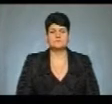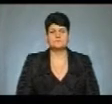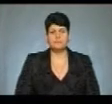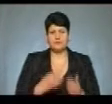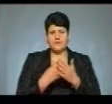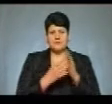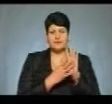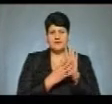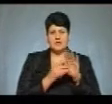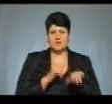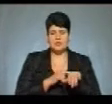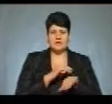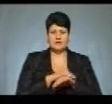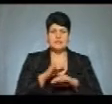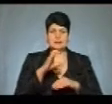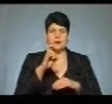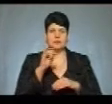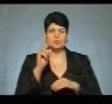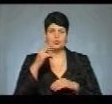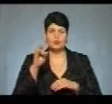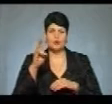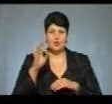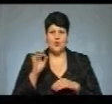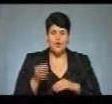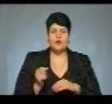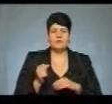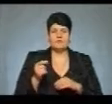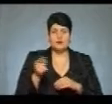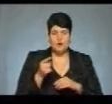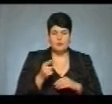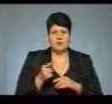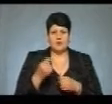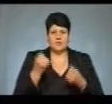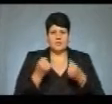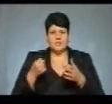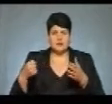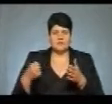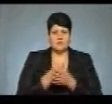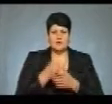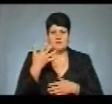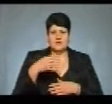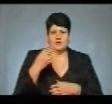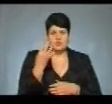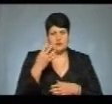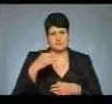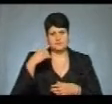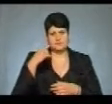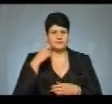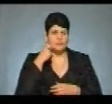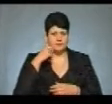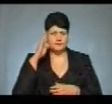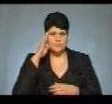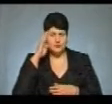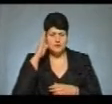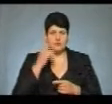Близько 9-ї години на вулиці Степана Будного у Тернополі водій збив 54-річного пішохода. Травмованого госпіталізували, повідомила речник